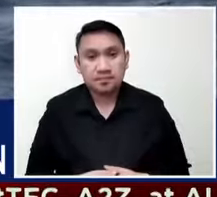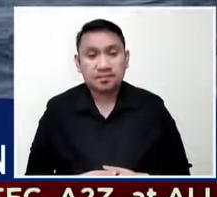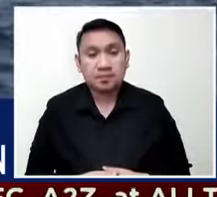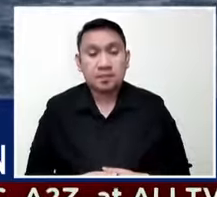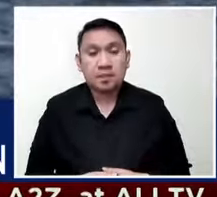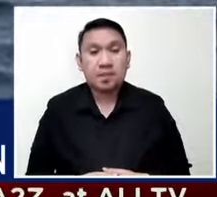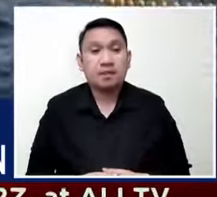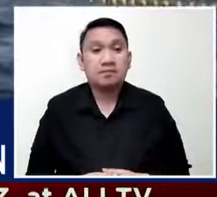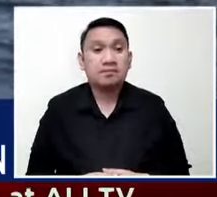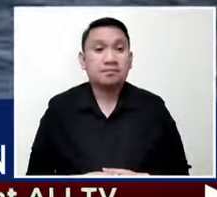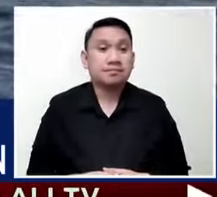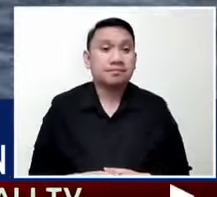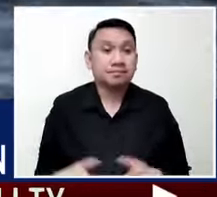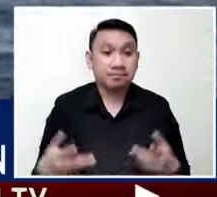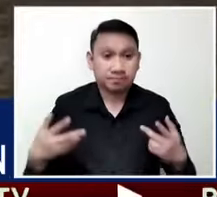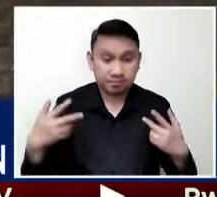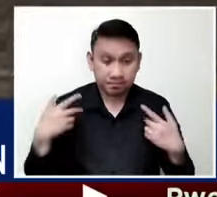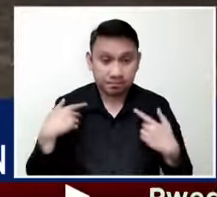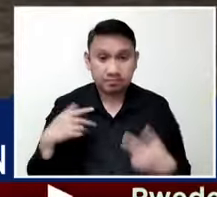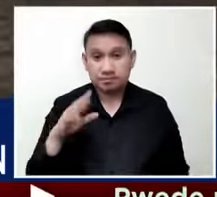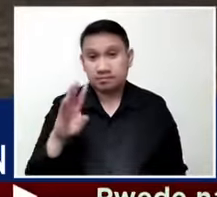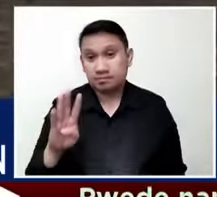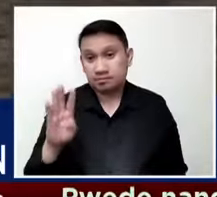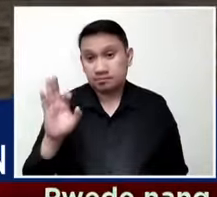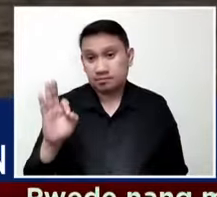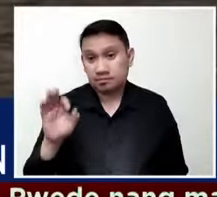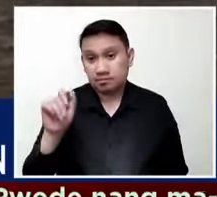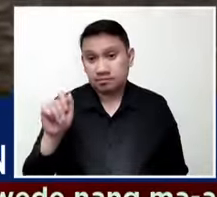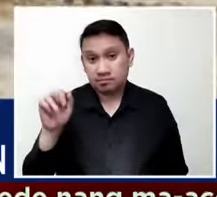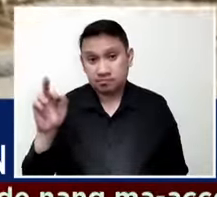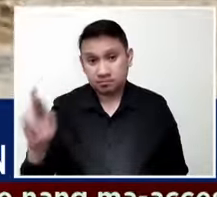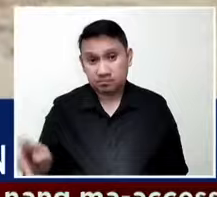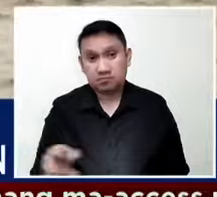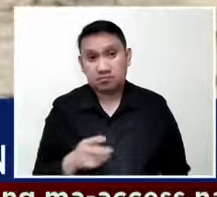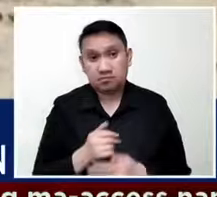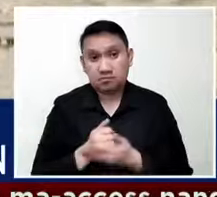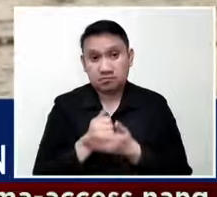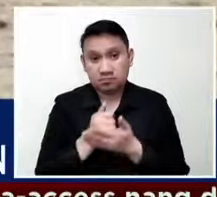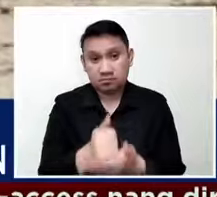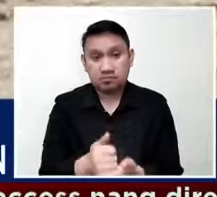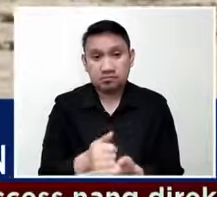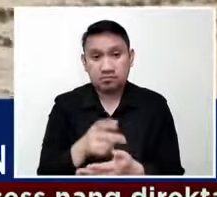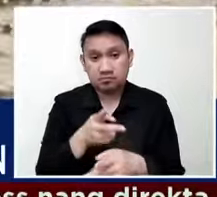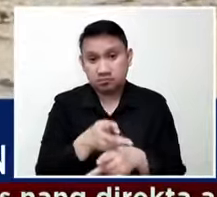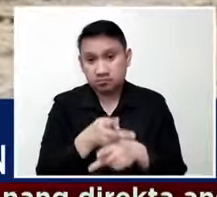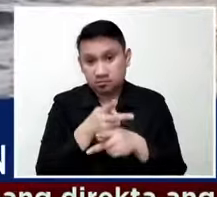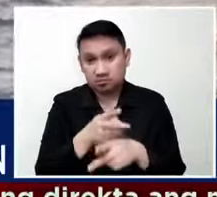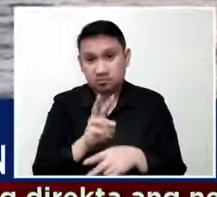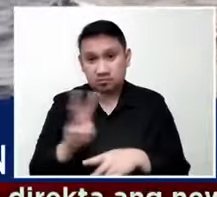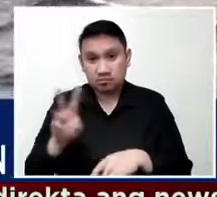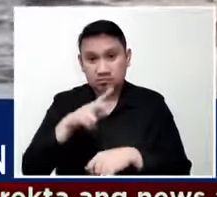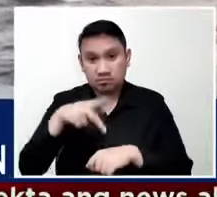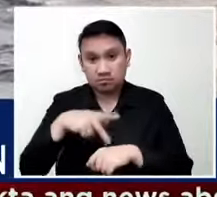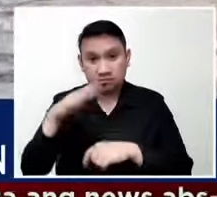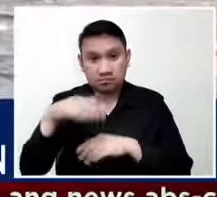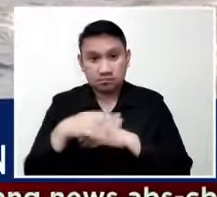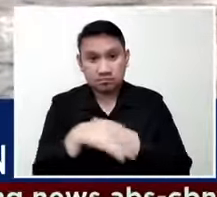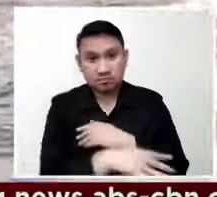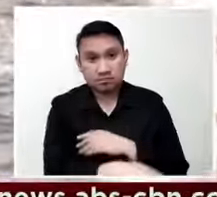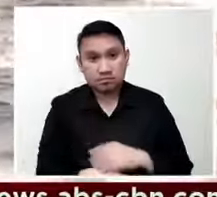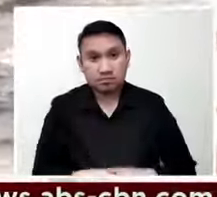Nakadeploy ang 5 floating vessels ng BFAR para tumulong sa pagpapatrol ng West Philippine Sea.